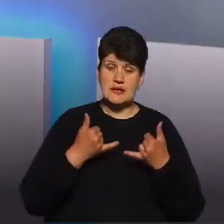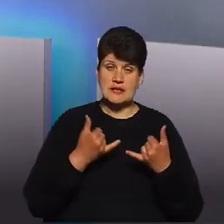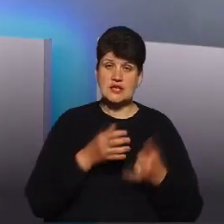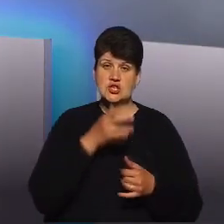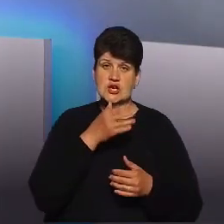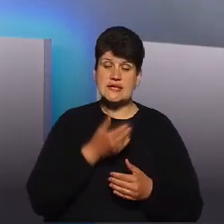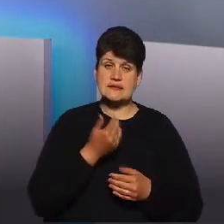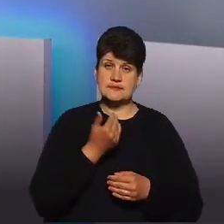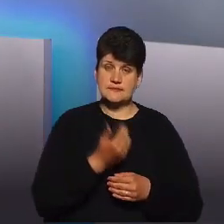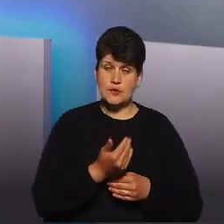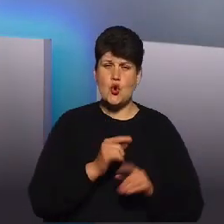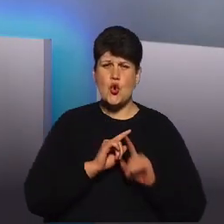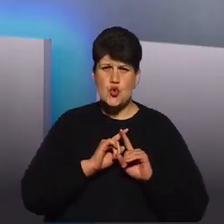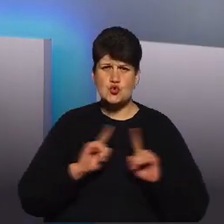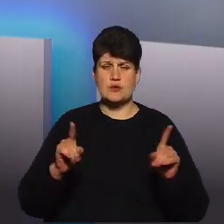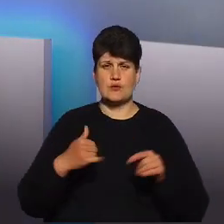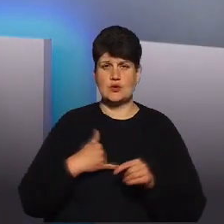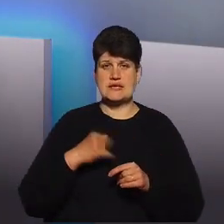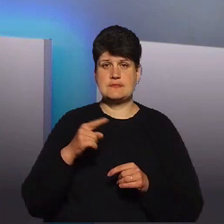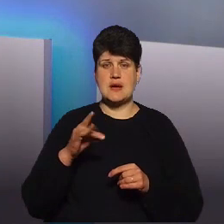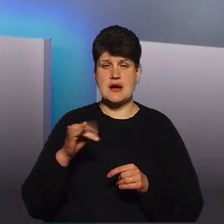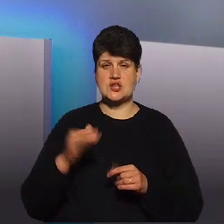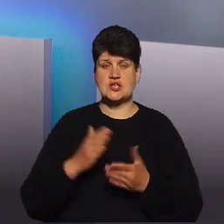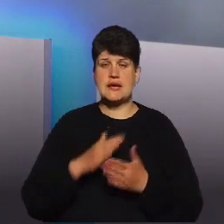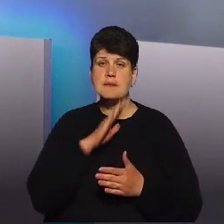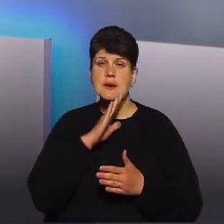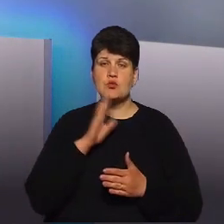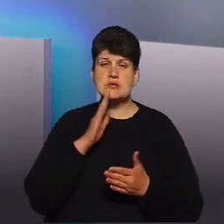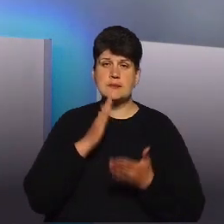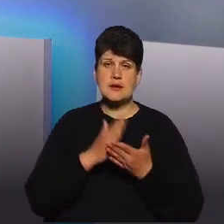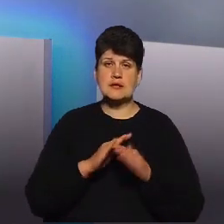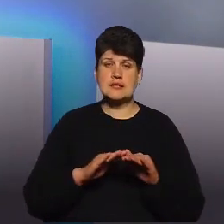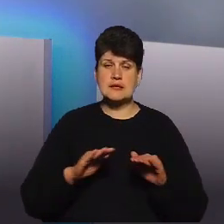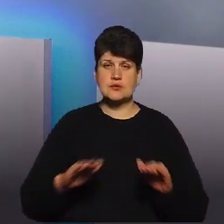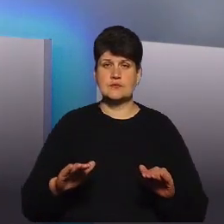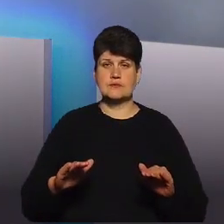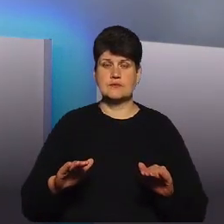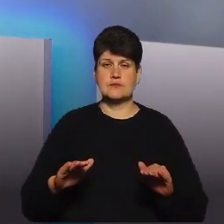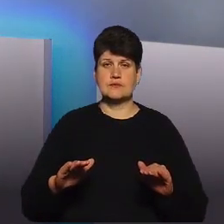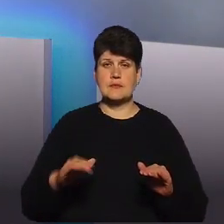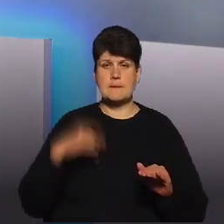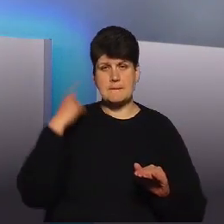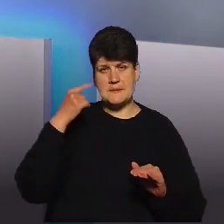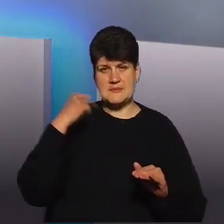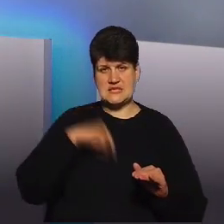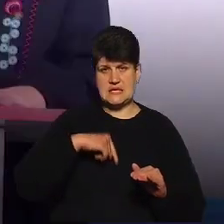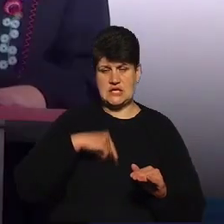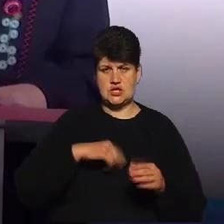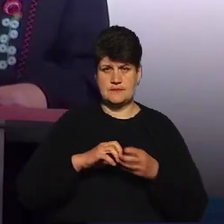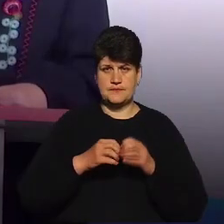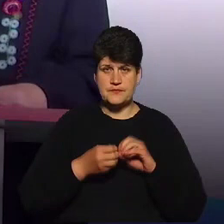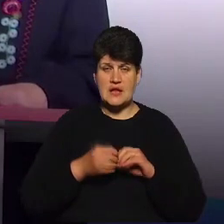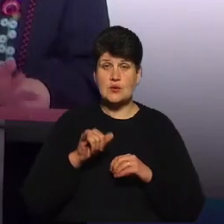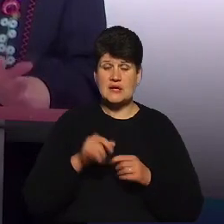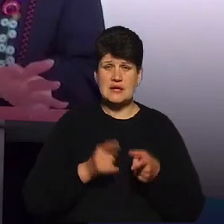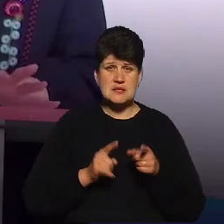нас у Збаражі є матусі, які мають діток з психічними вадами, і в них насправді часу зовсім